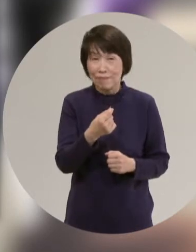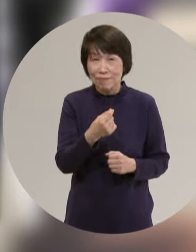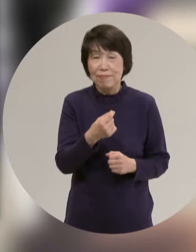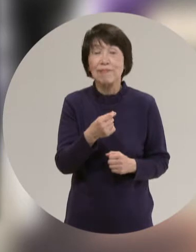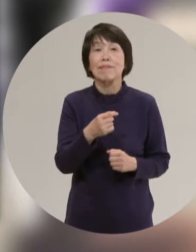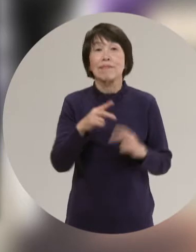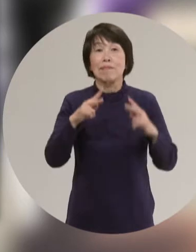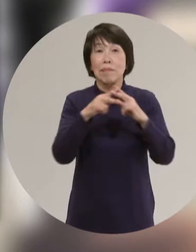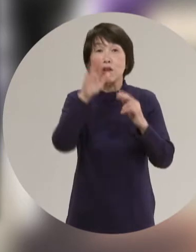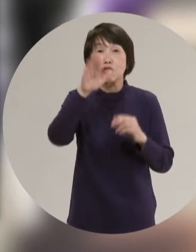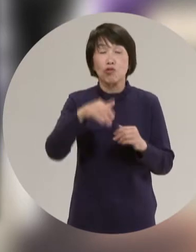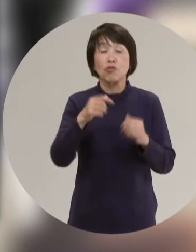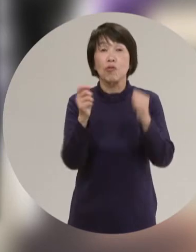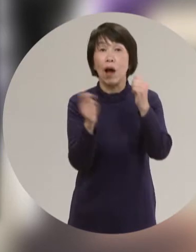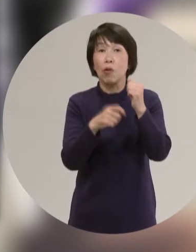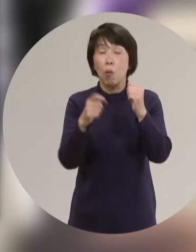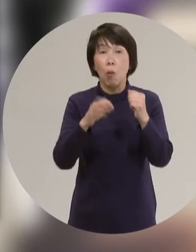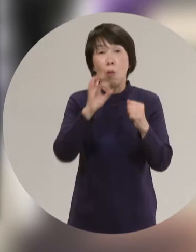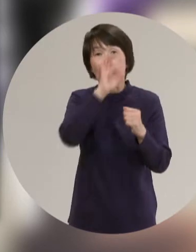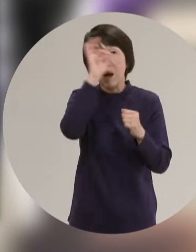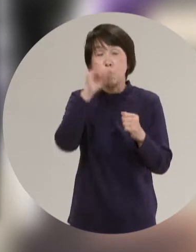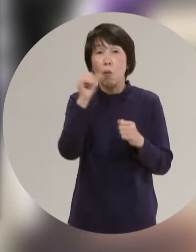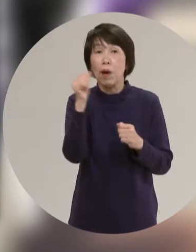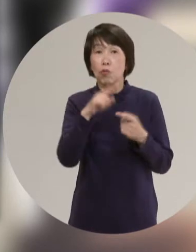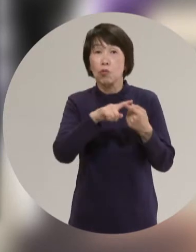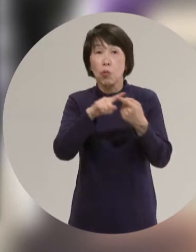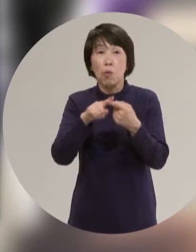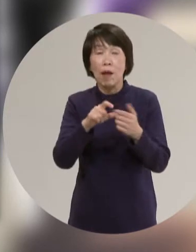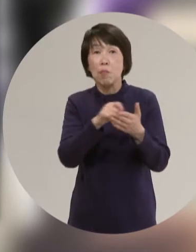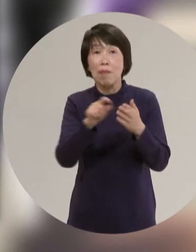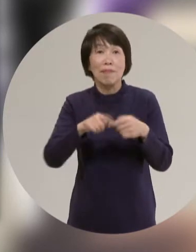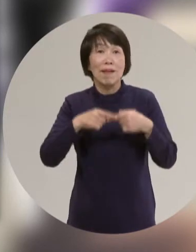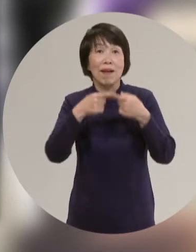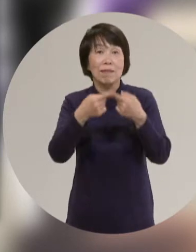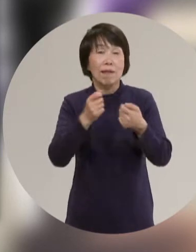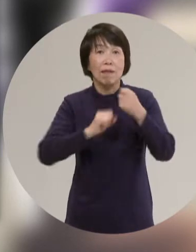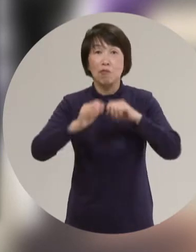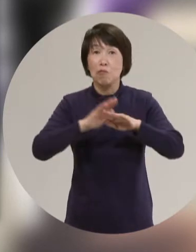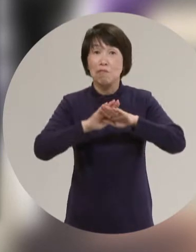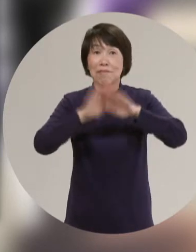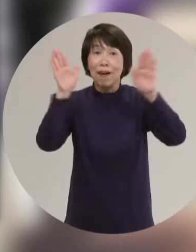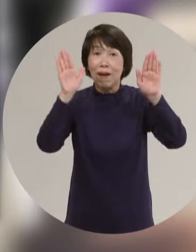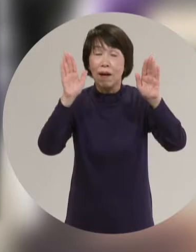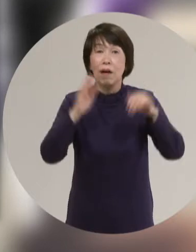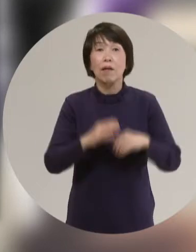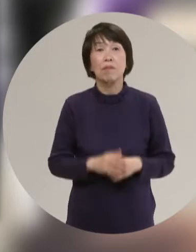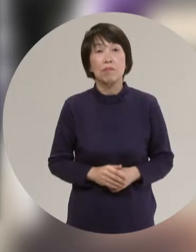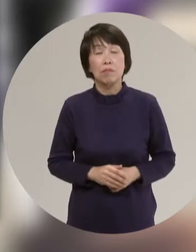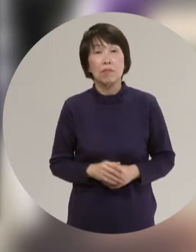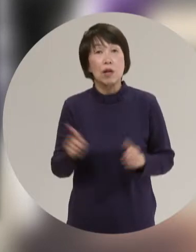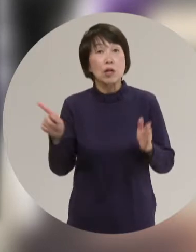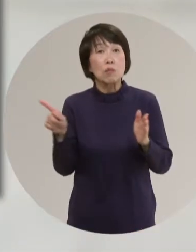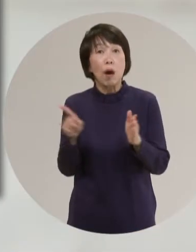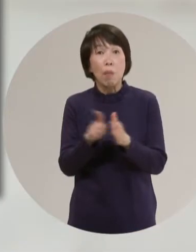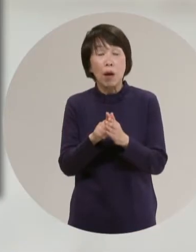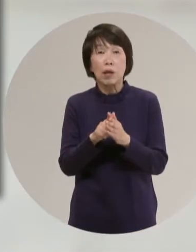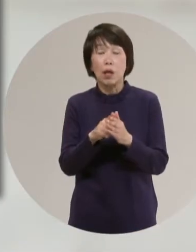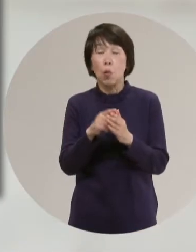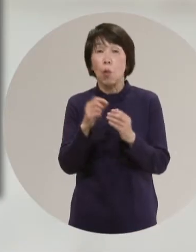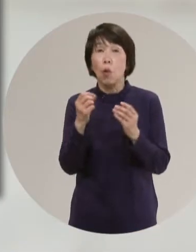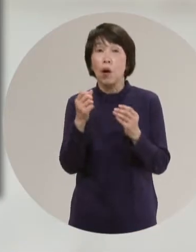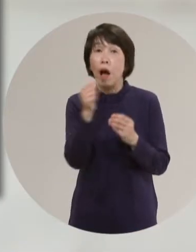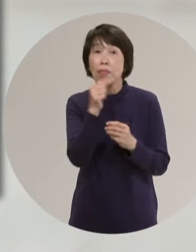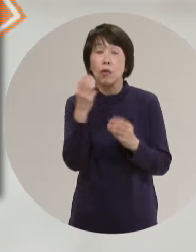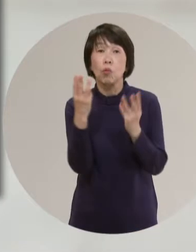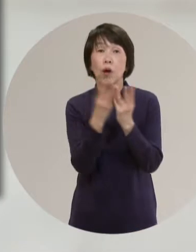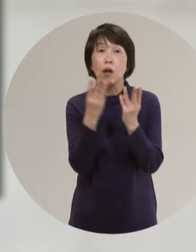から播州阿古観光ガイド協会に入って活動を始めました。今までに行ったガイドは11